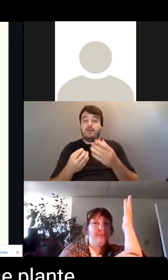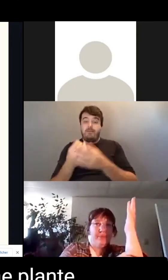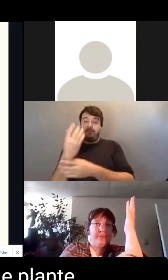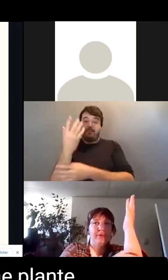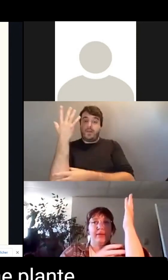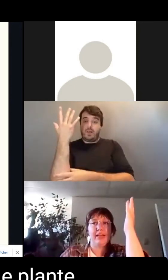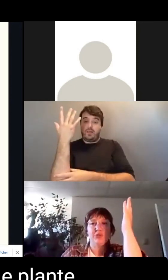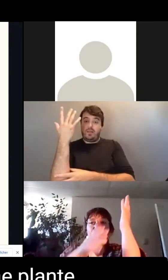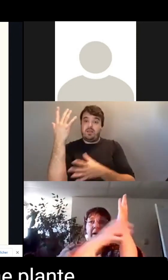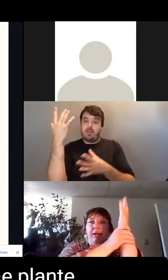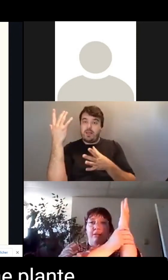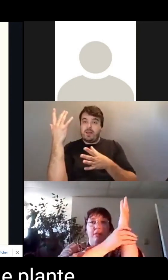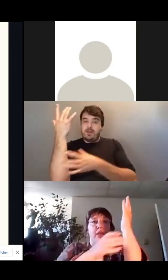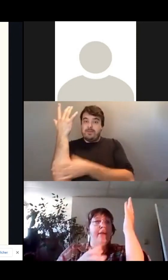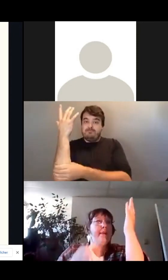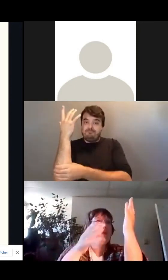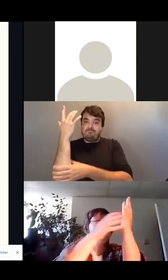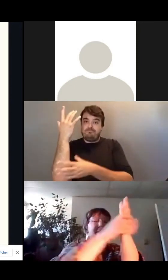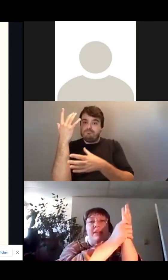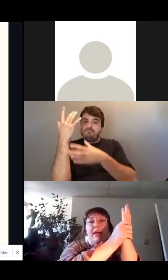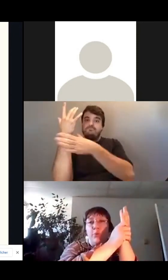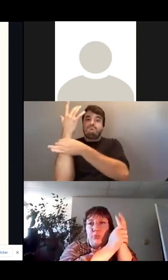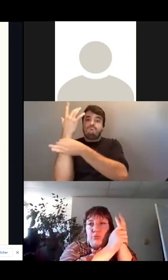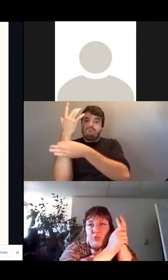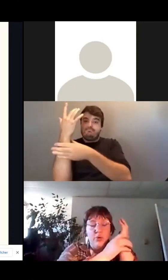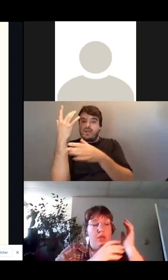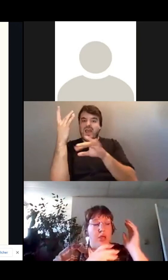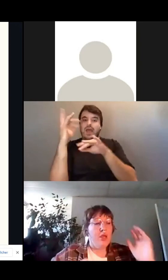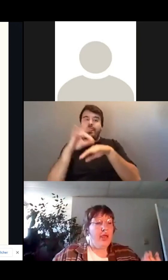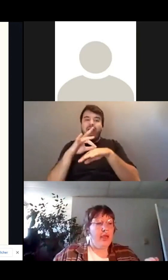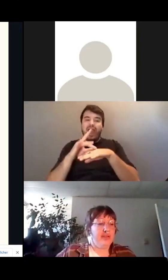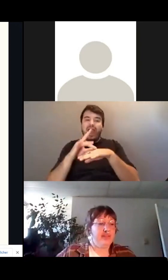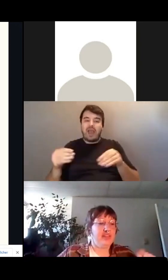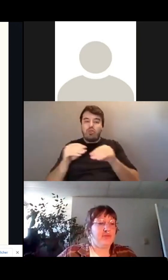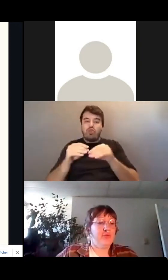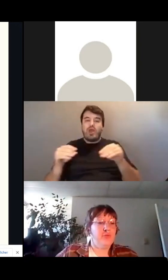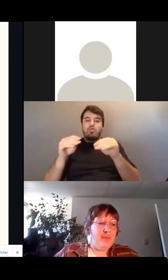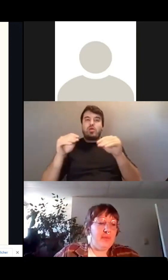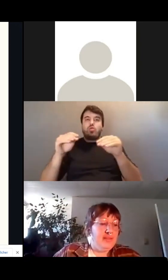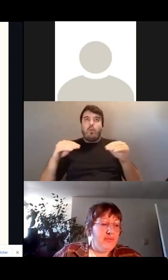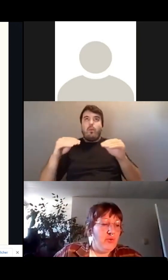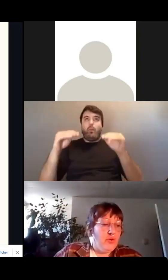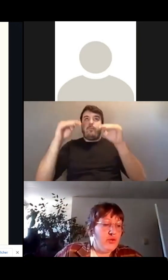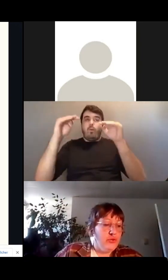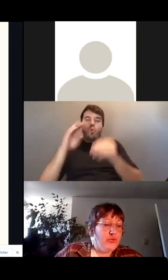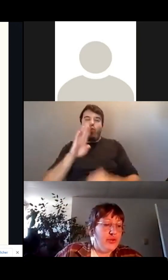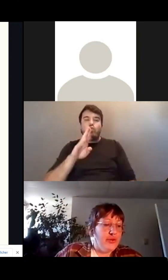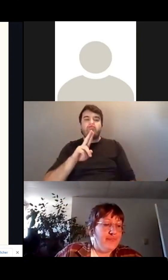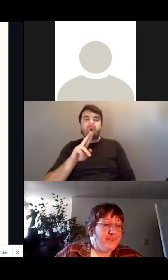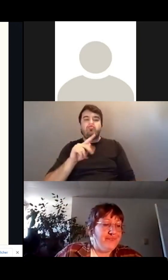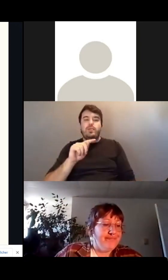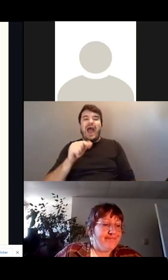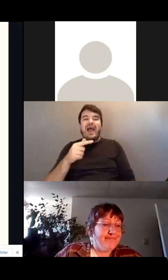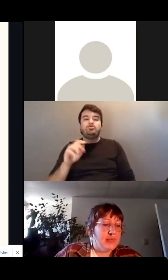vais graduellement mettre la terre un peu plus haut. Ça va vous permettre d'avoir